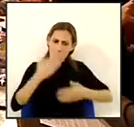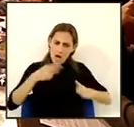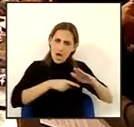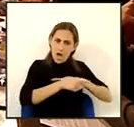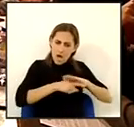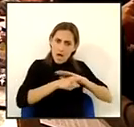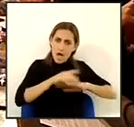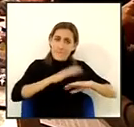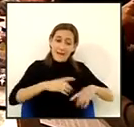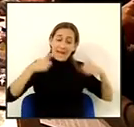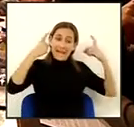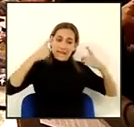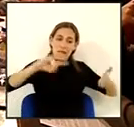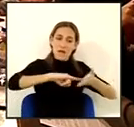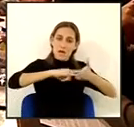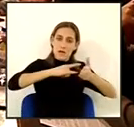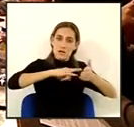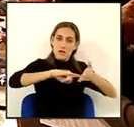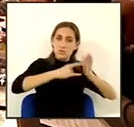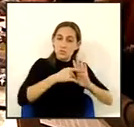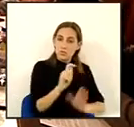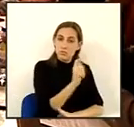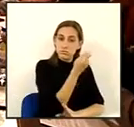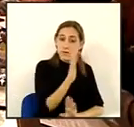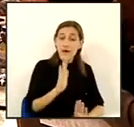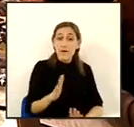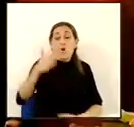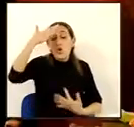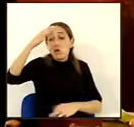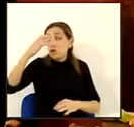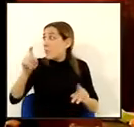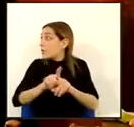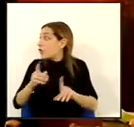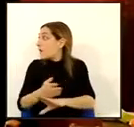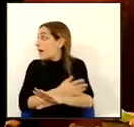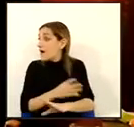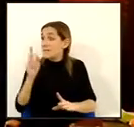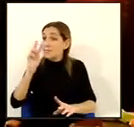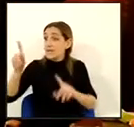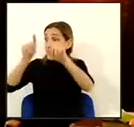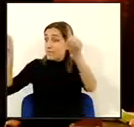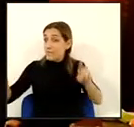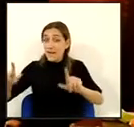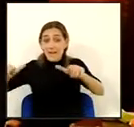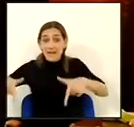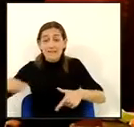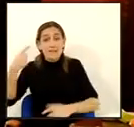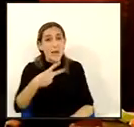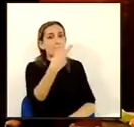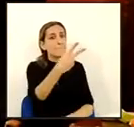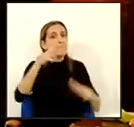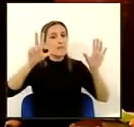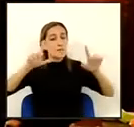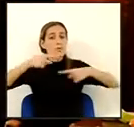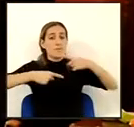tal de poder solucionar els problemes. És evident que, tal com s'ha dit aquí amb aquests cartells, que hi ha 28 famílies que